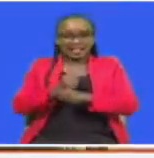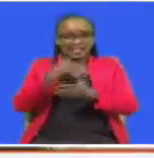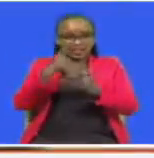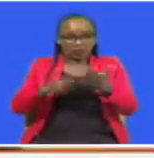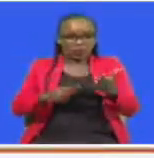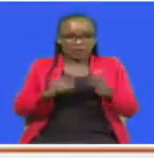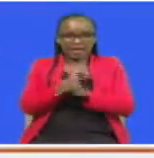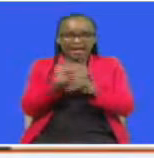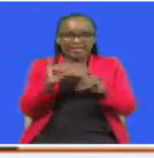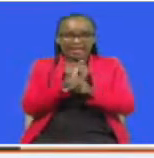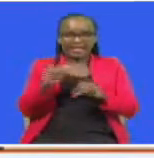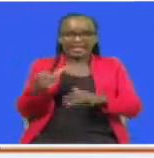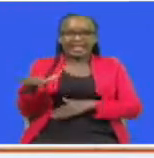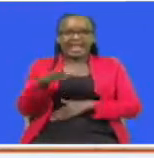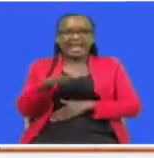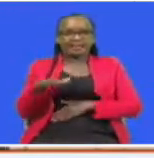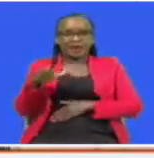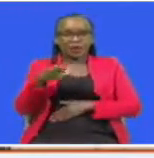na mazingira safi.